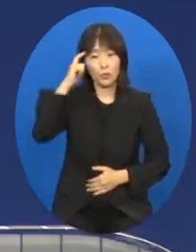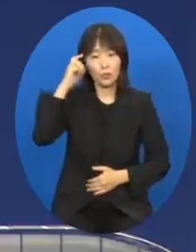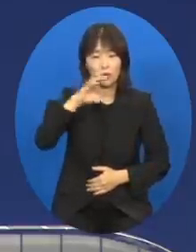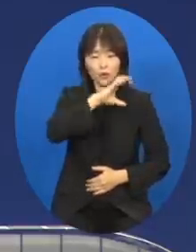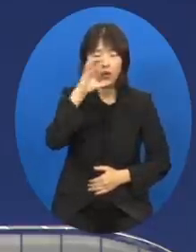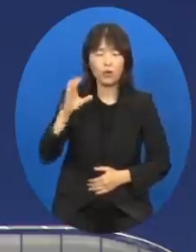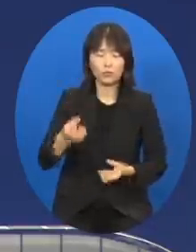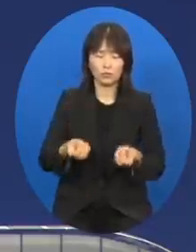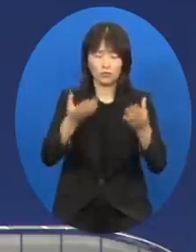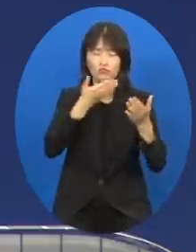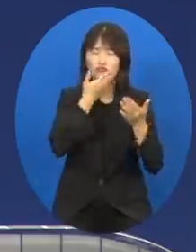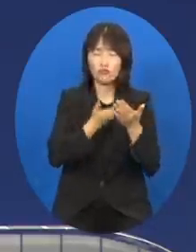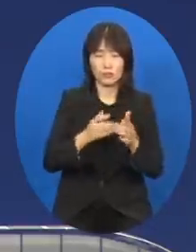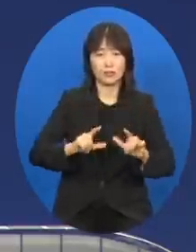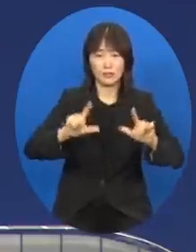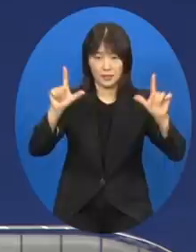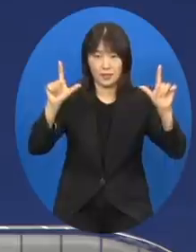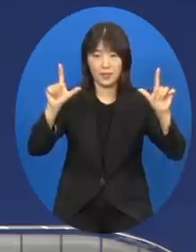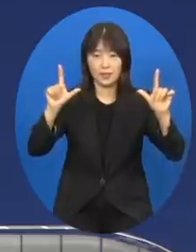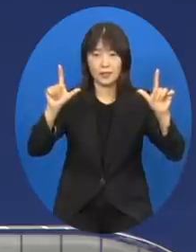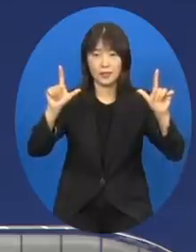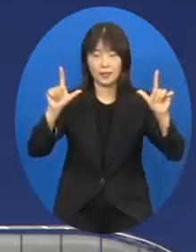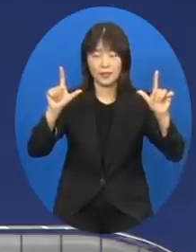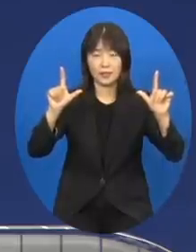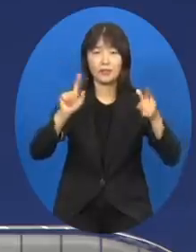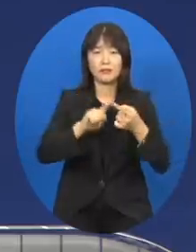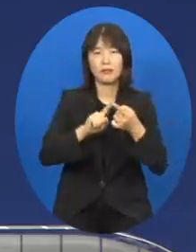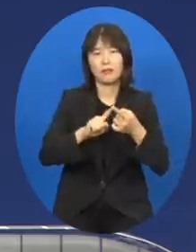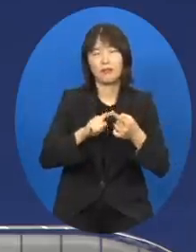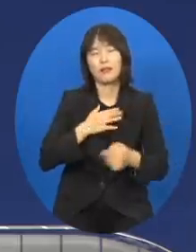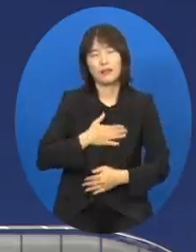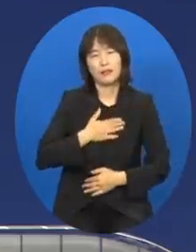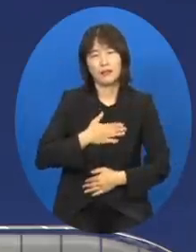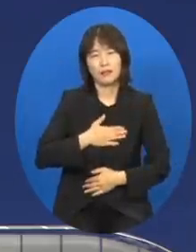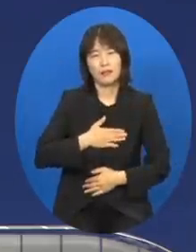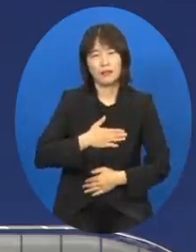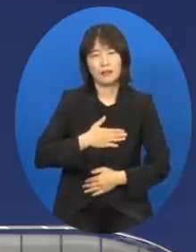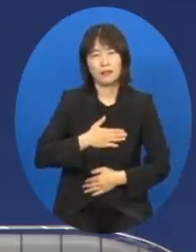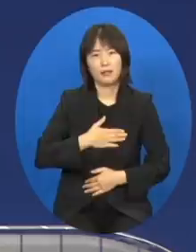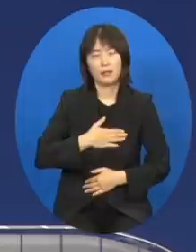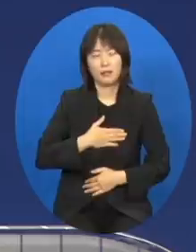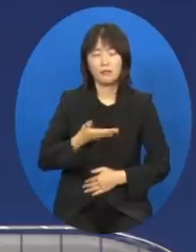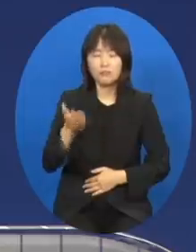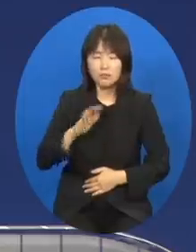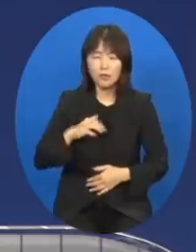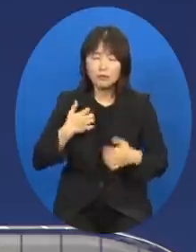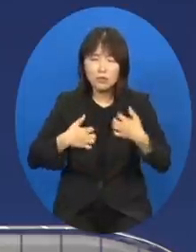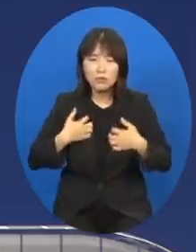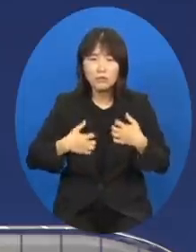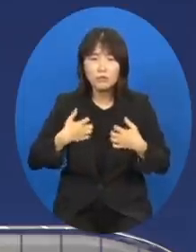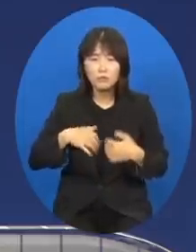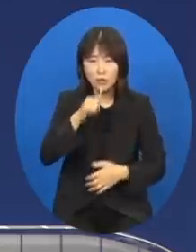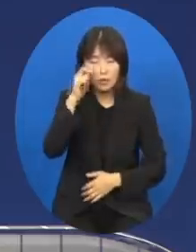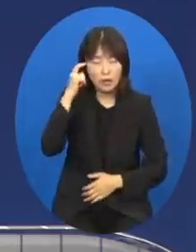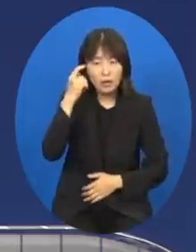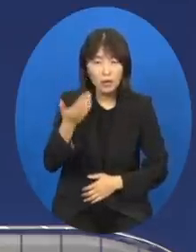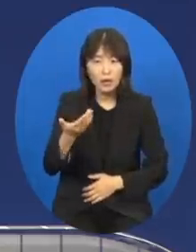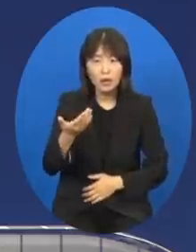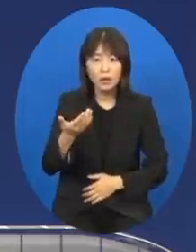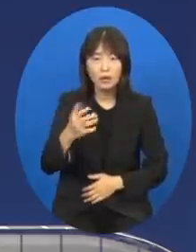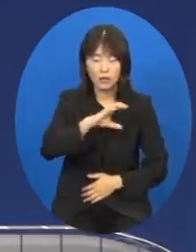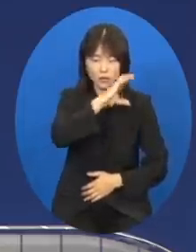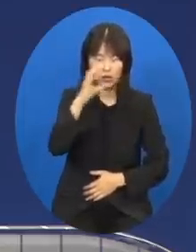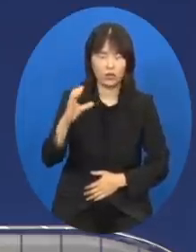중요한 날이니까. 그러니까 중요한 날인 줄은 알아요. 그런데 기쁘냐? 성탄절이